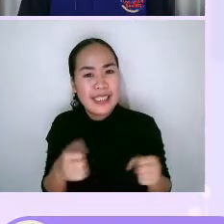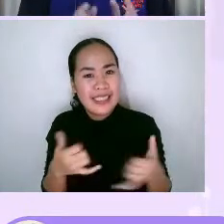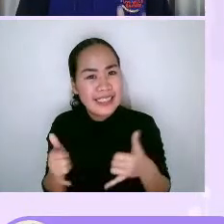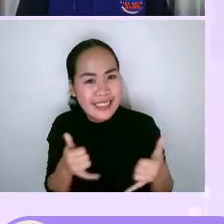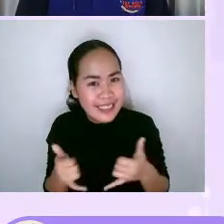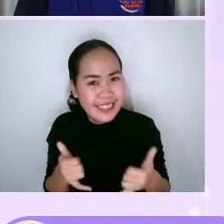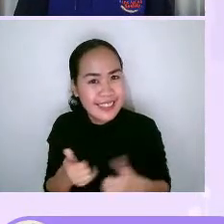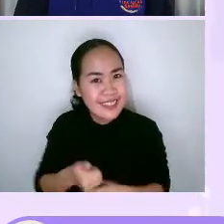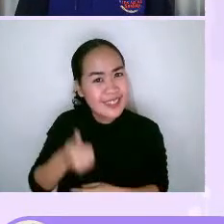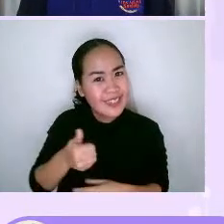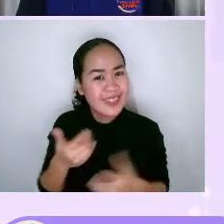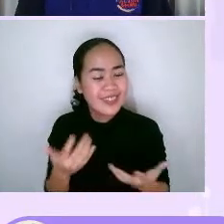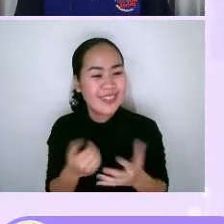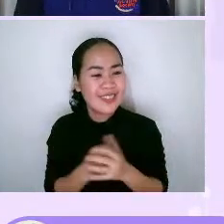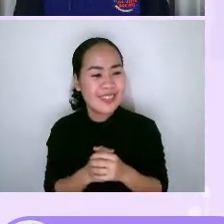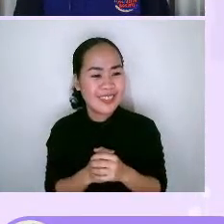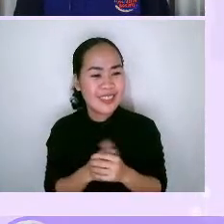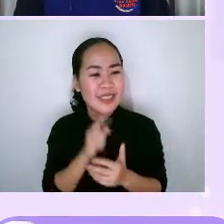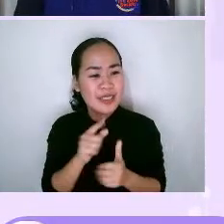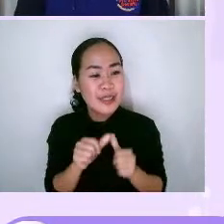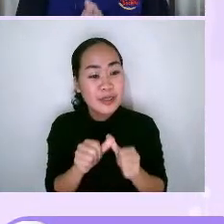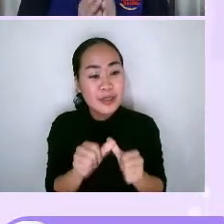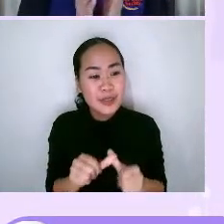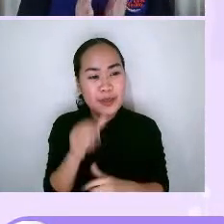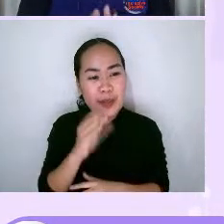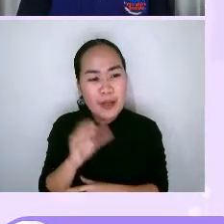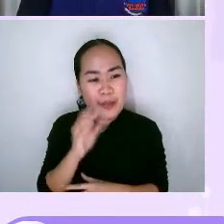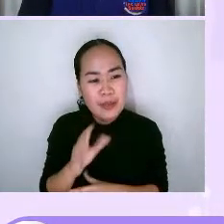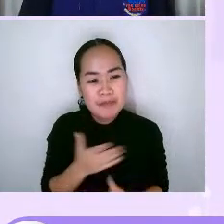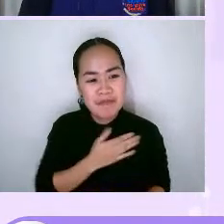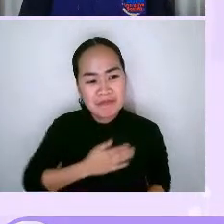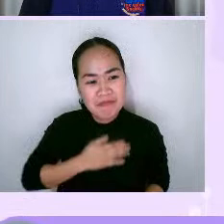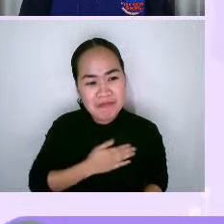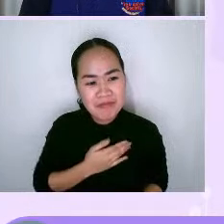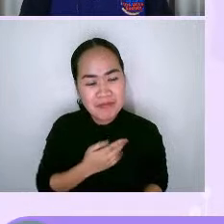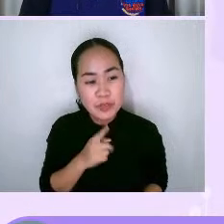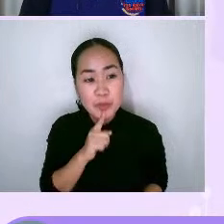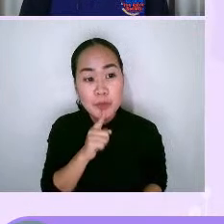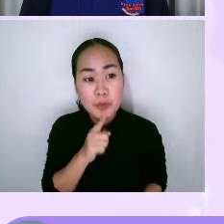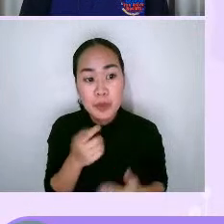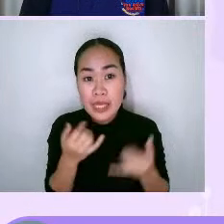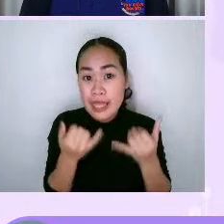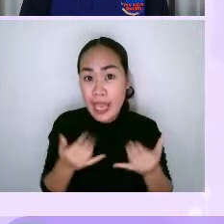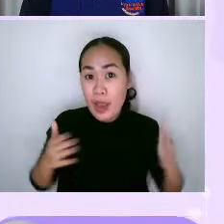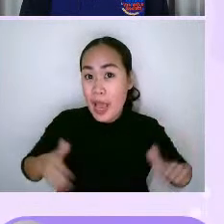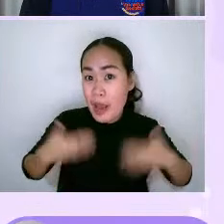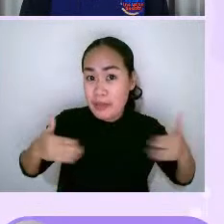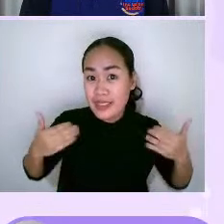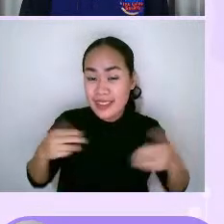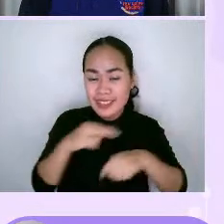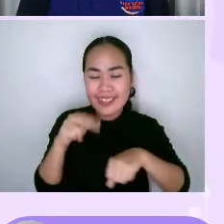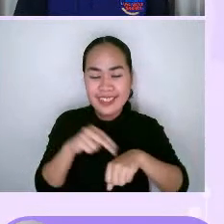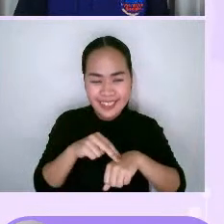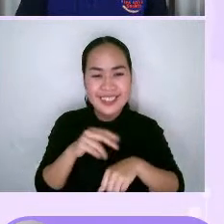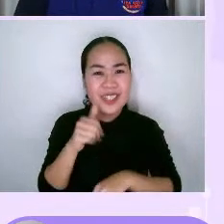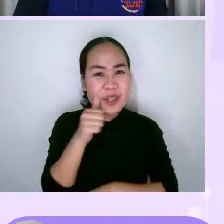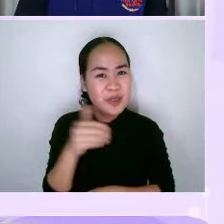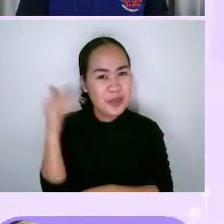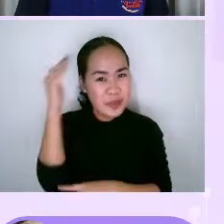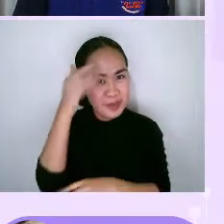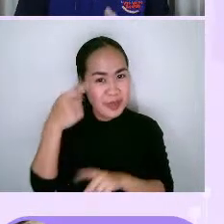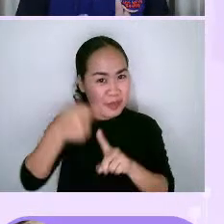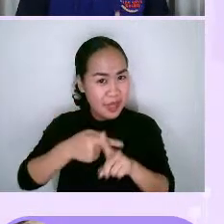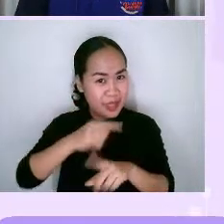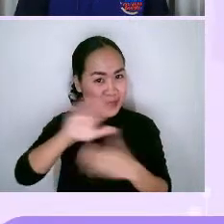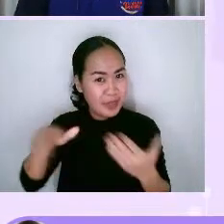sige po, nakikita ko, tuloy-tuloy lang po ang ating comments po, no? And then, syempre, happy National Women's Month po sa lahat and thank you very